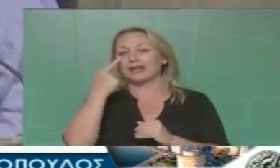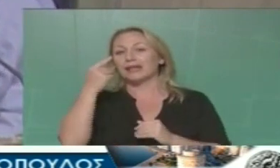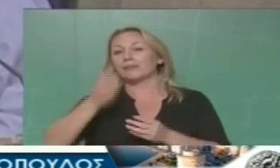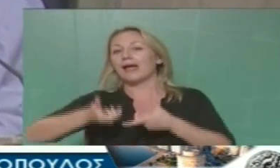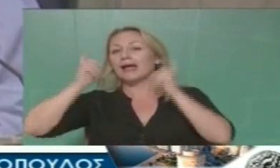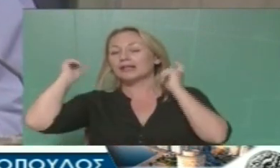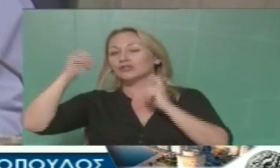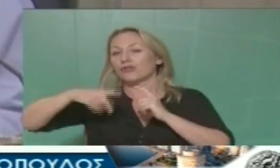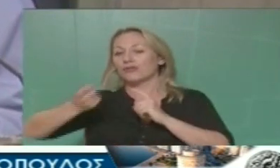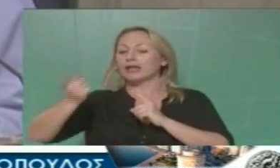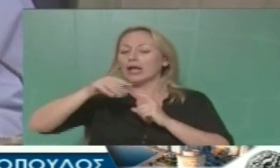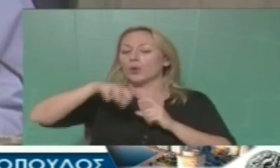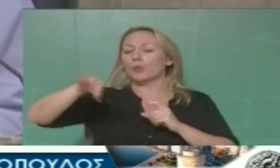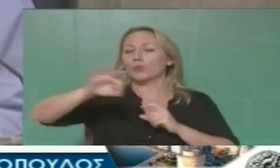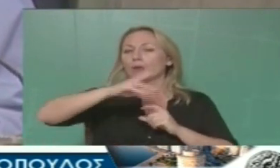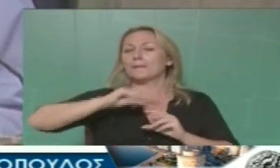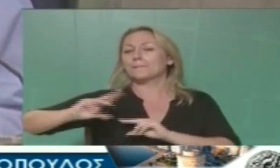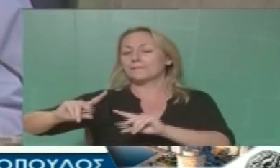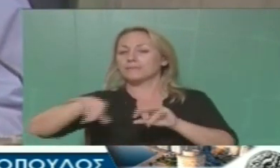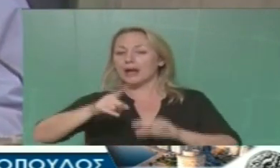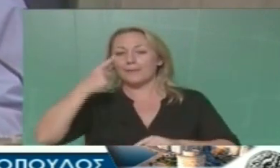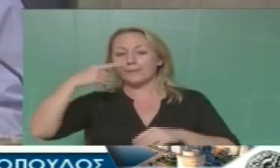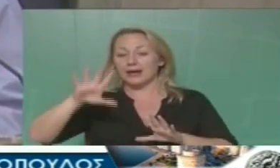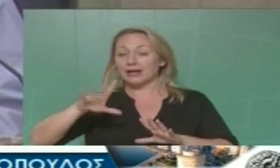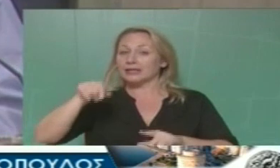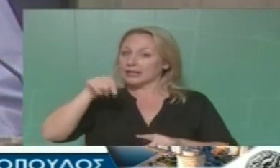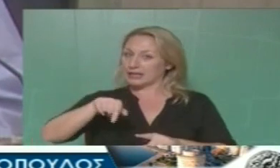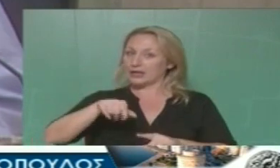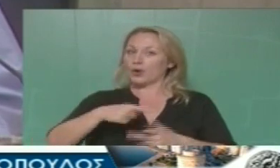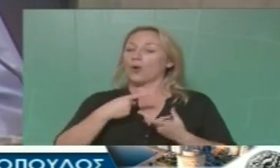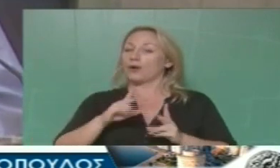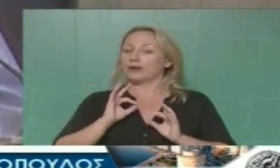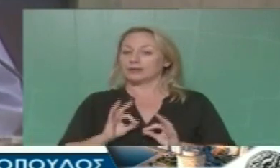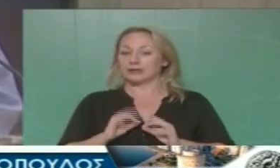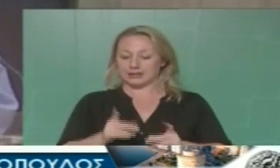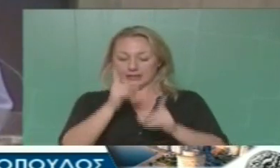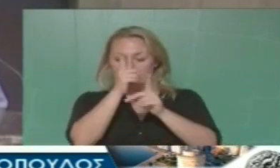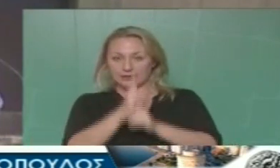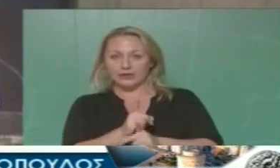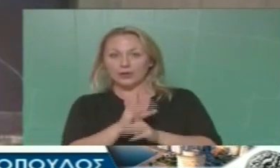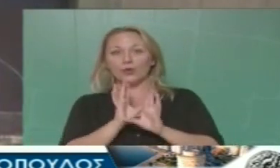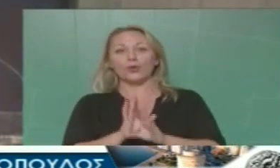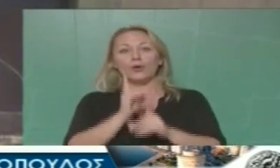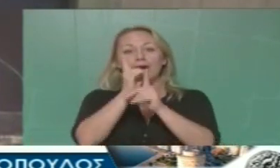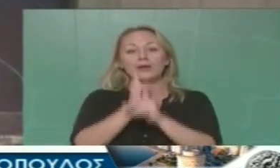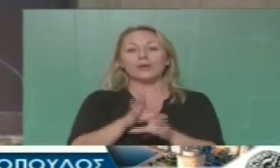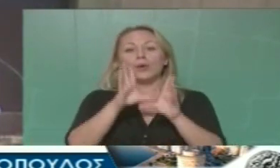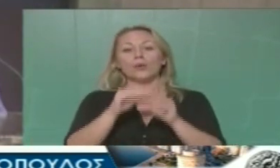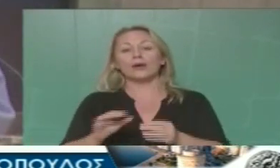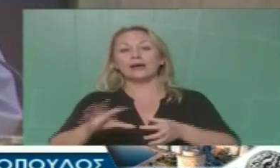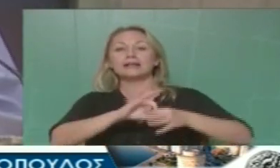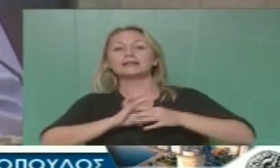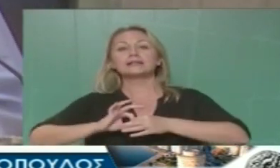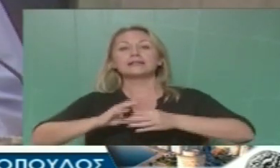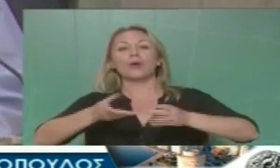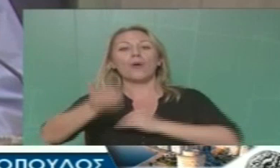Αγία Σοφία και αλλού. Και επιτρέψτε μας εδώ να πιστέψουμε έναν ειδικό και αρμόδιο. Κανέναν άλλον. Το Σύλλογο των